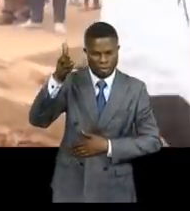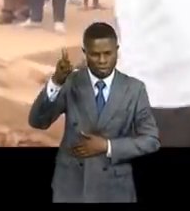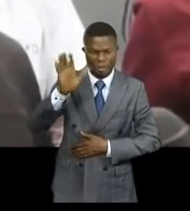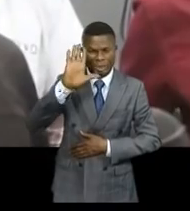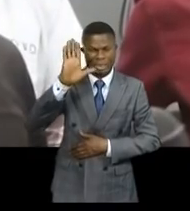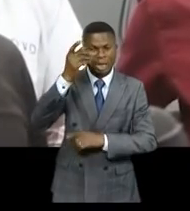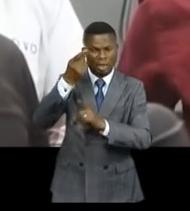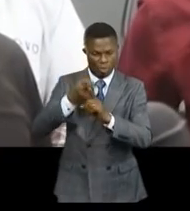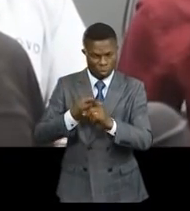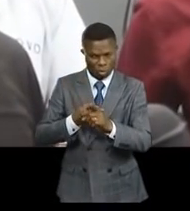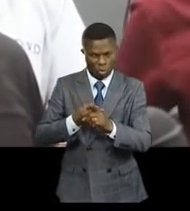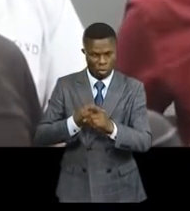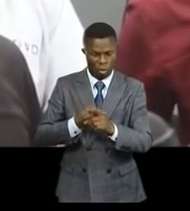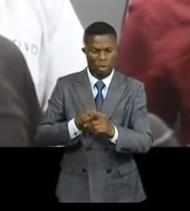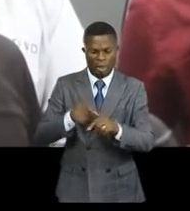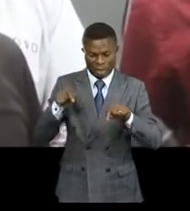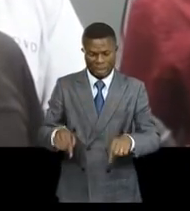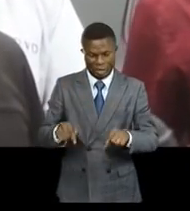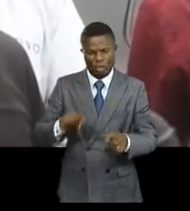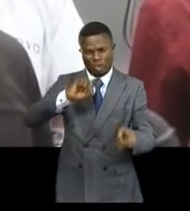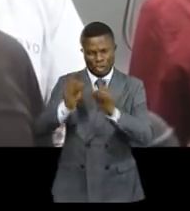déjà, maintenant on va revêtir